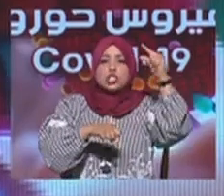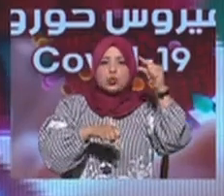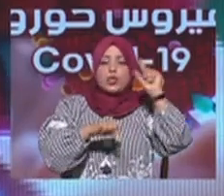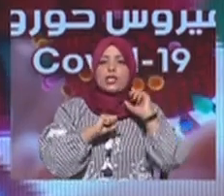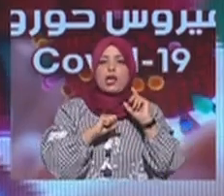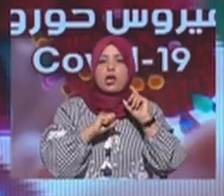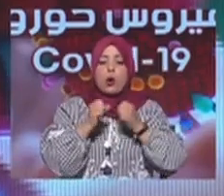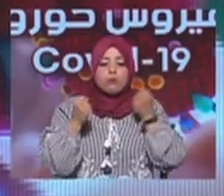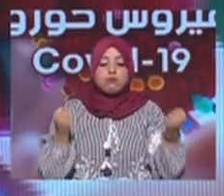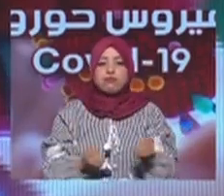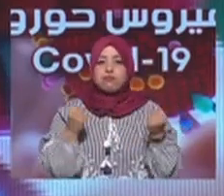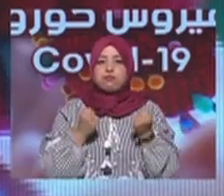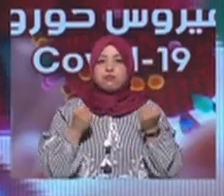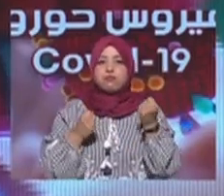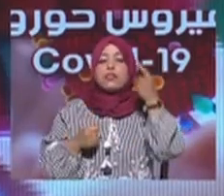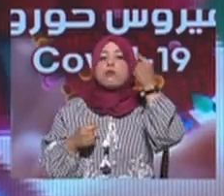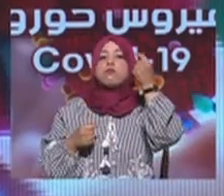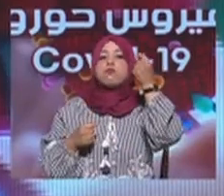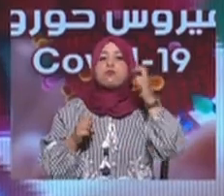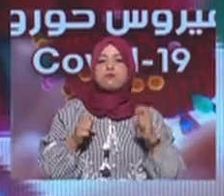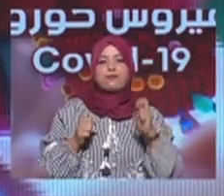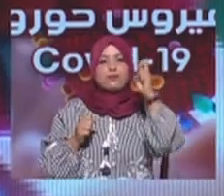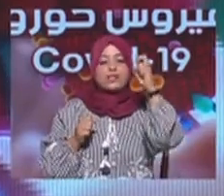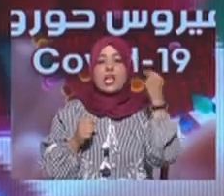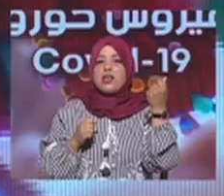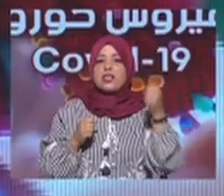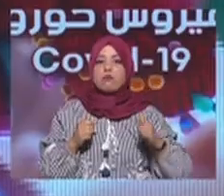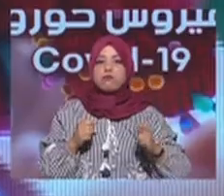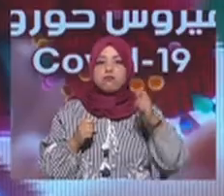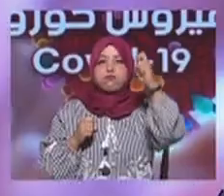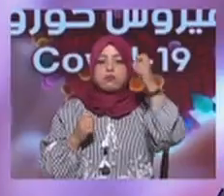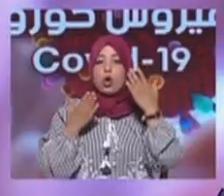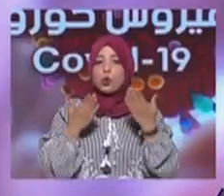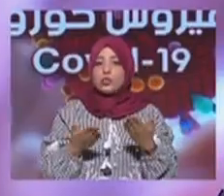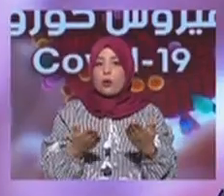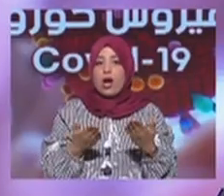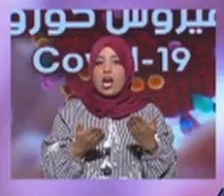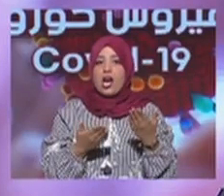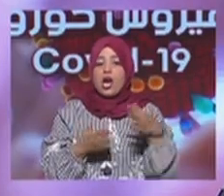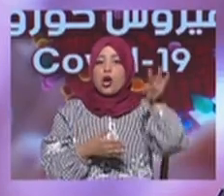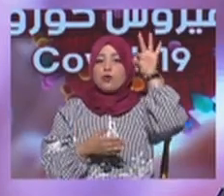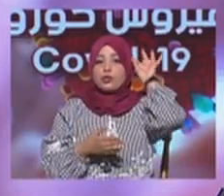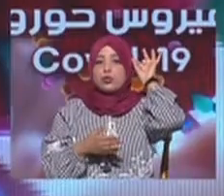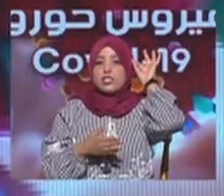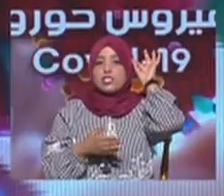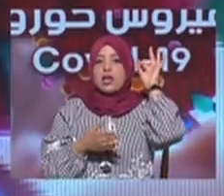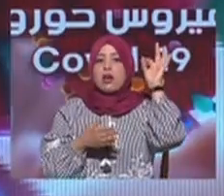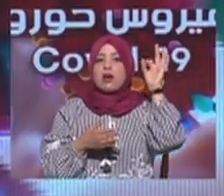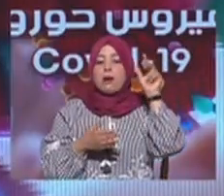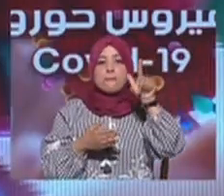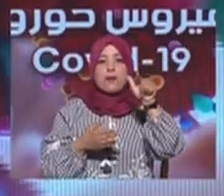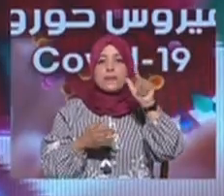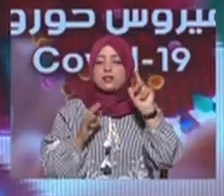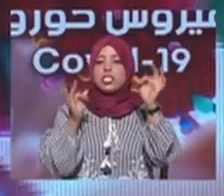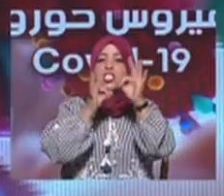ورياكتيف اغلى شويه مي هو اقصر رياكتيف عنا ولا الرياكت ان شاء الله يكون عندنا بالكم نو